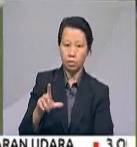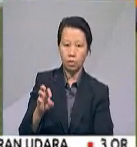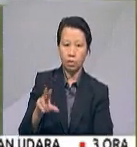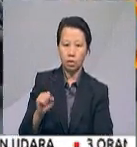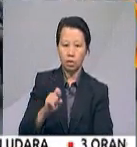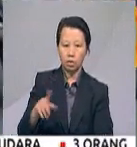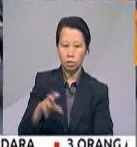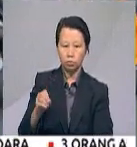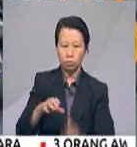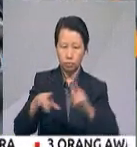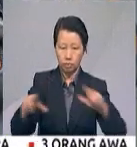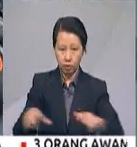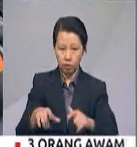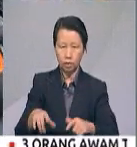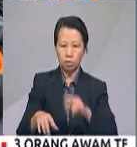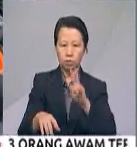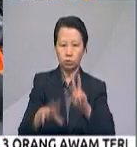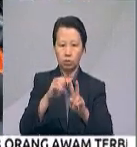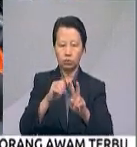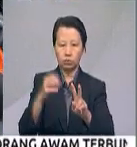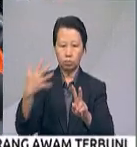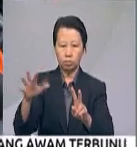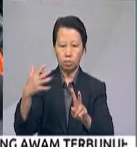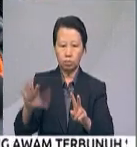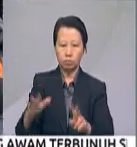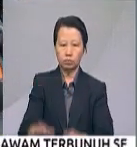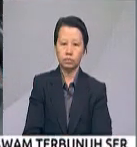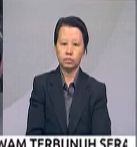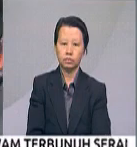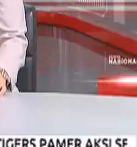yang dilakukannya pada 2015.